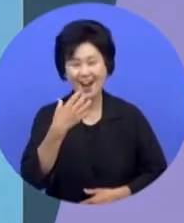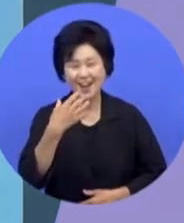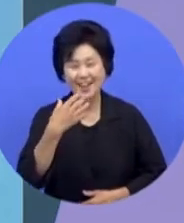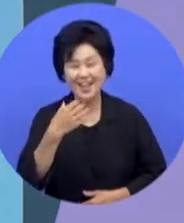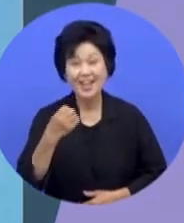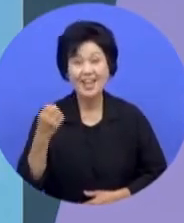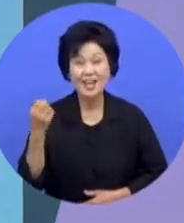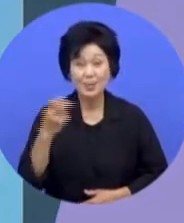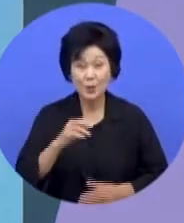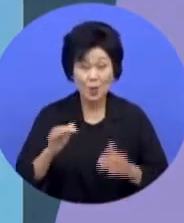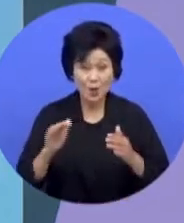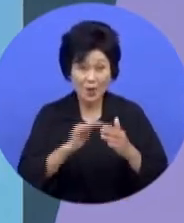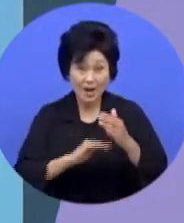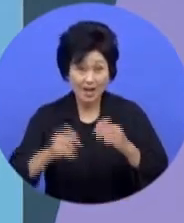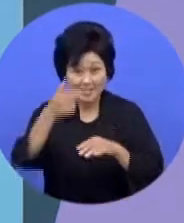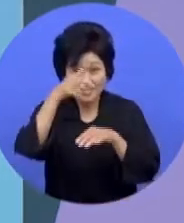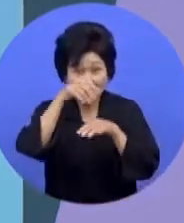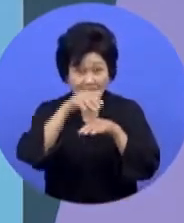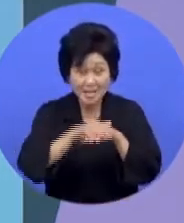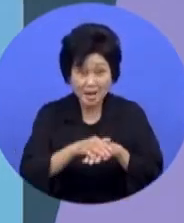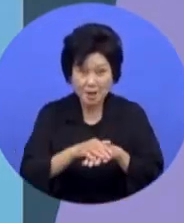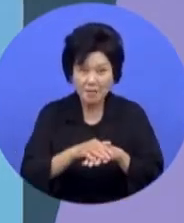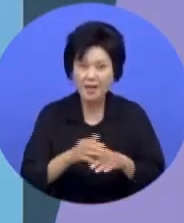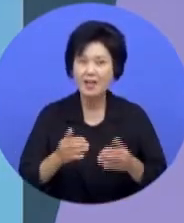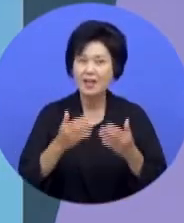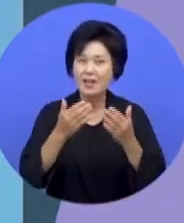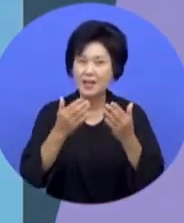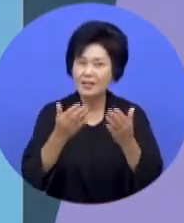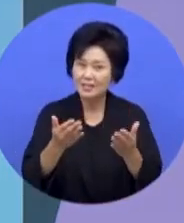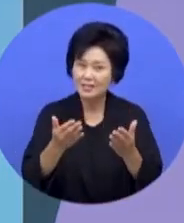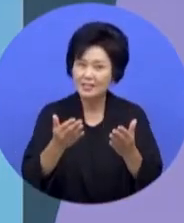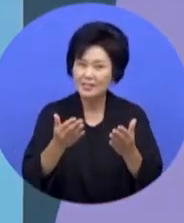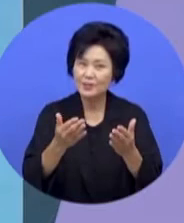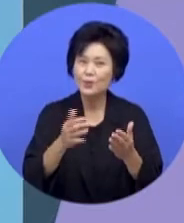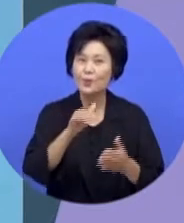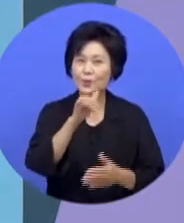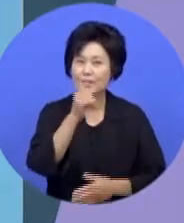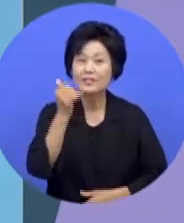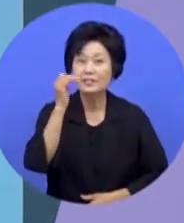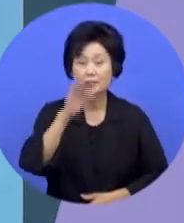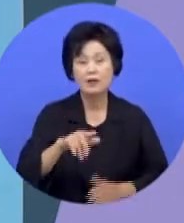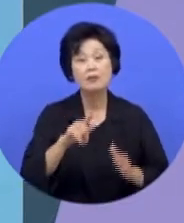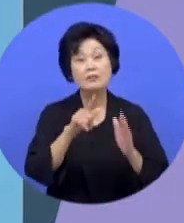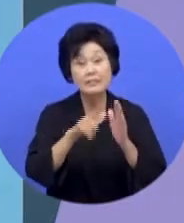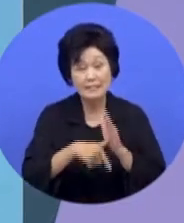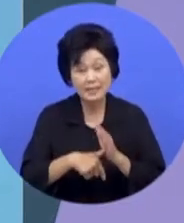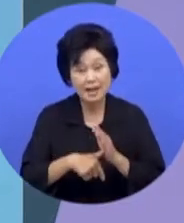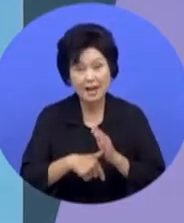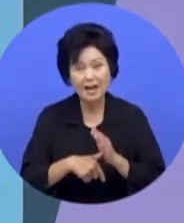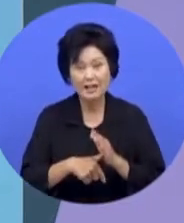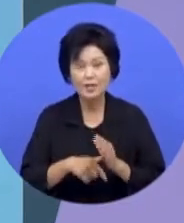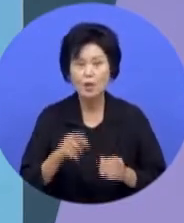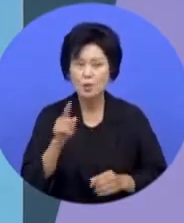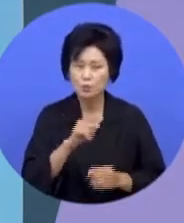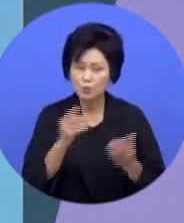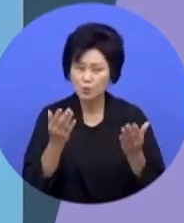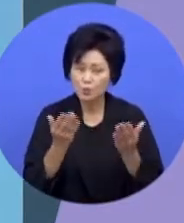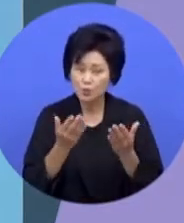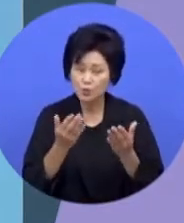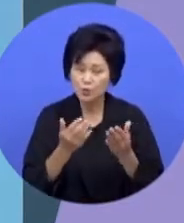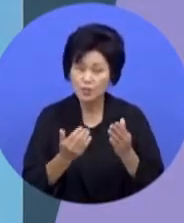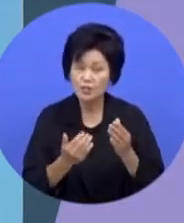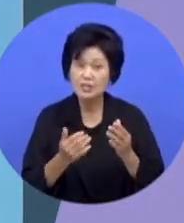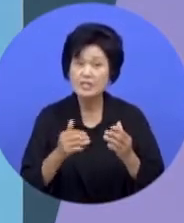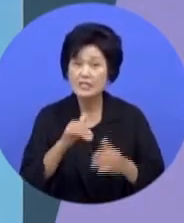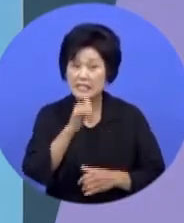해서 가정예배를 또 드리게 하거든요. 근데 이제 가정예배 시간에 우리 그럼 이런 일이 있었을 때 어떻게 하면